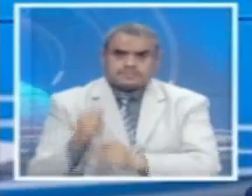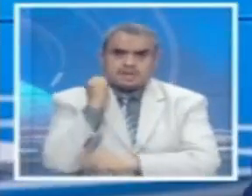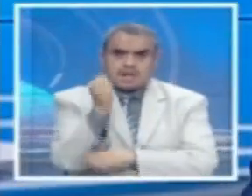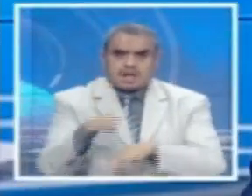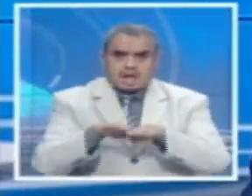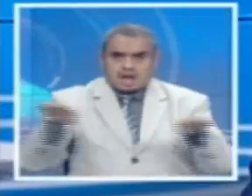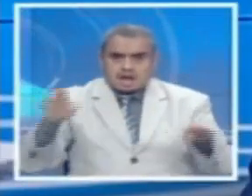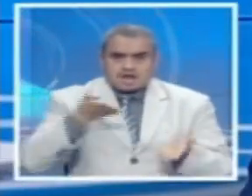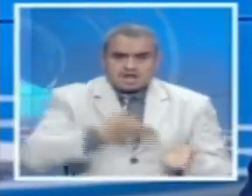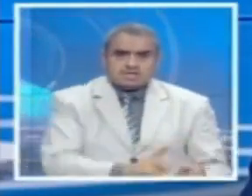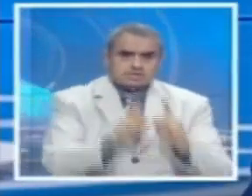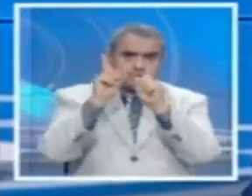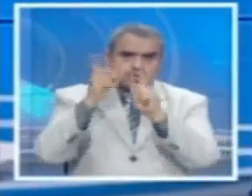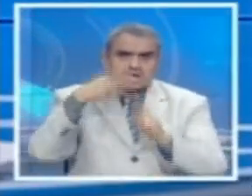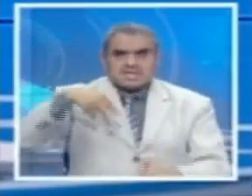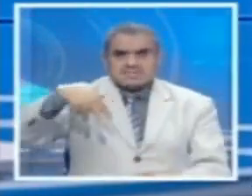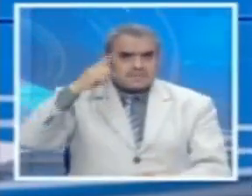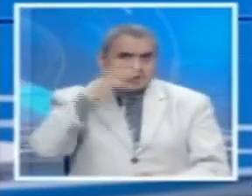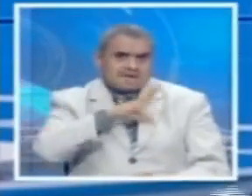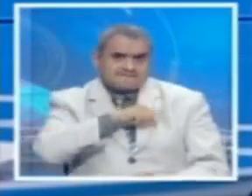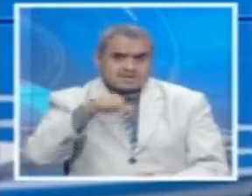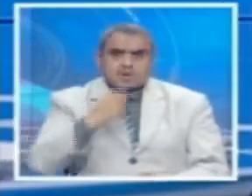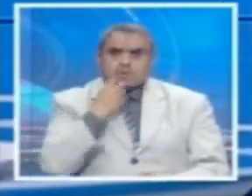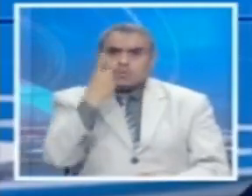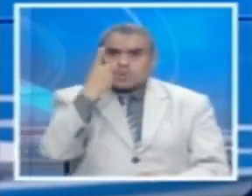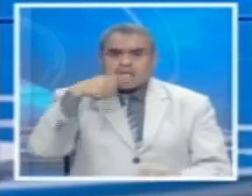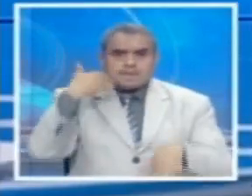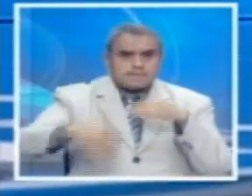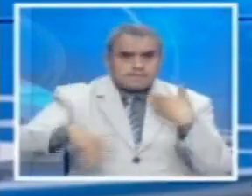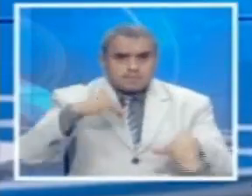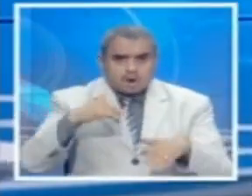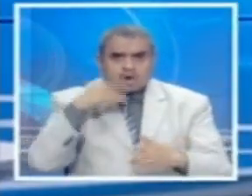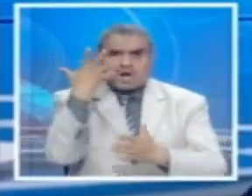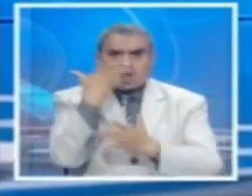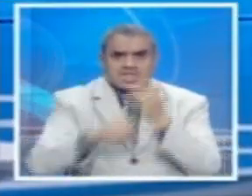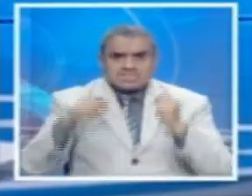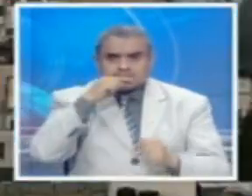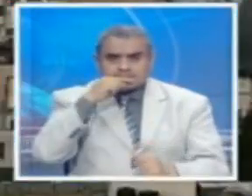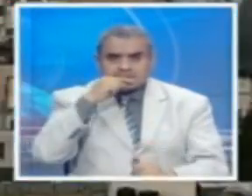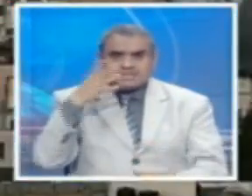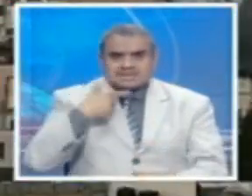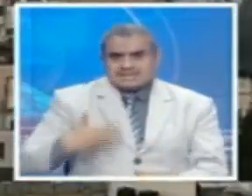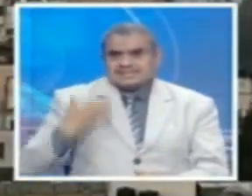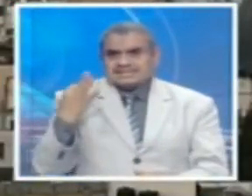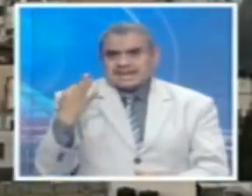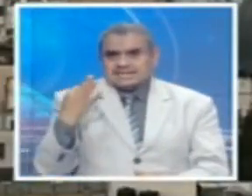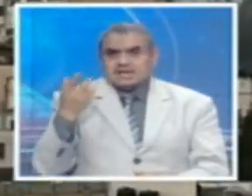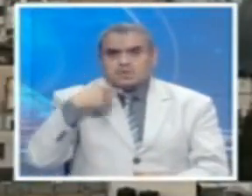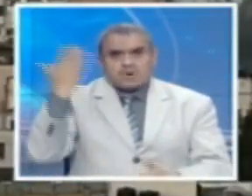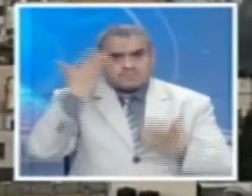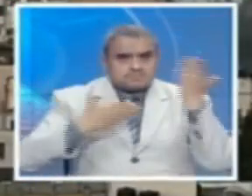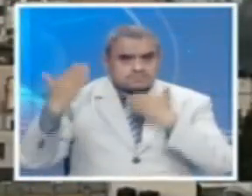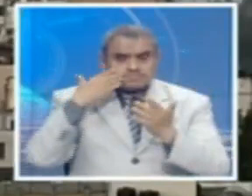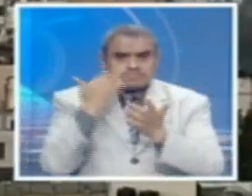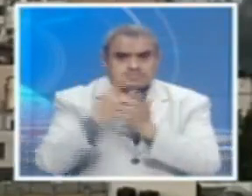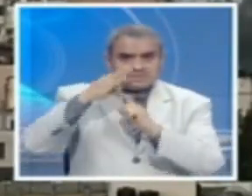ميدانيا استشهد 8 فلسطينيين على الأقل، بينهم رجل معاق وطفلته البالغة 3 سنوات، وأصيب آخرون في غارة